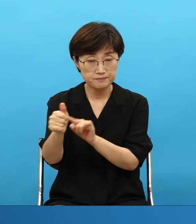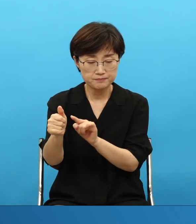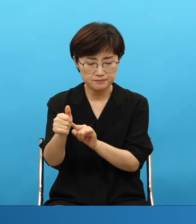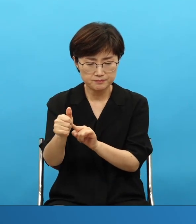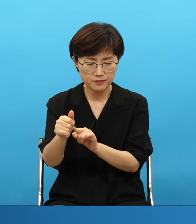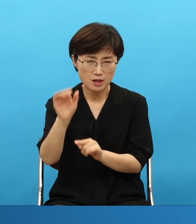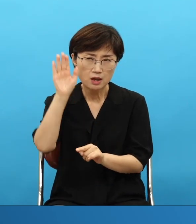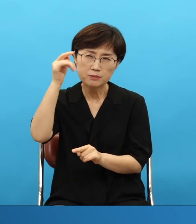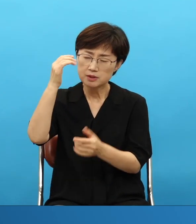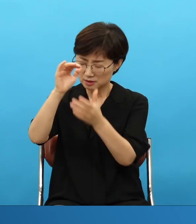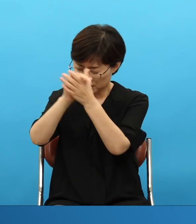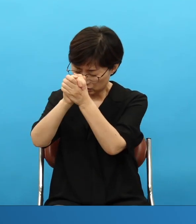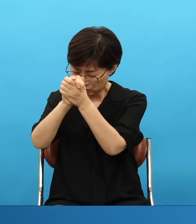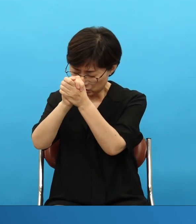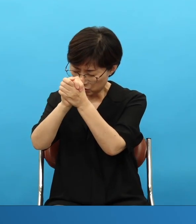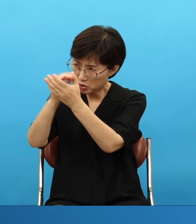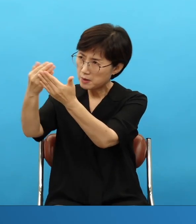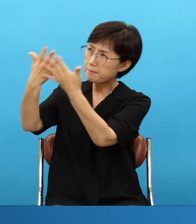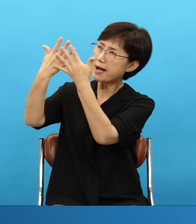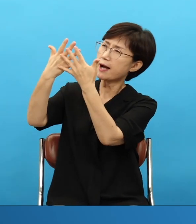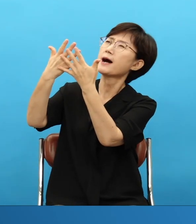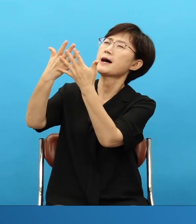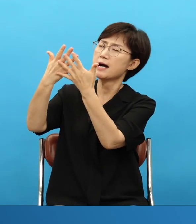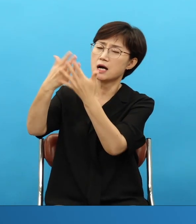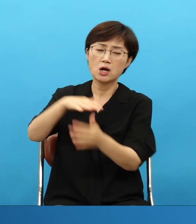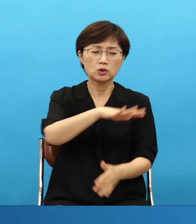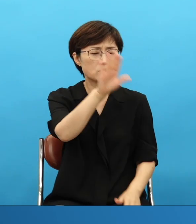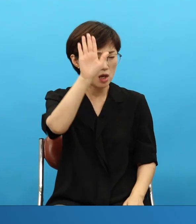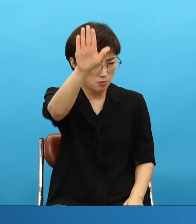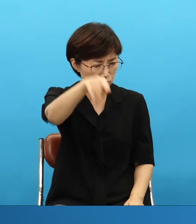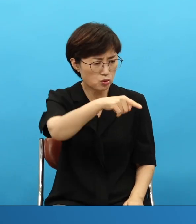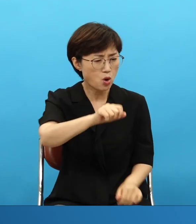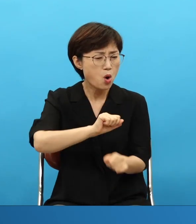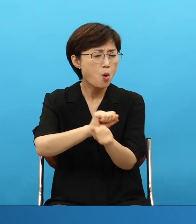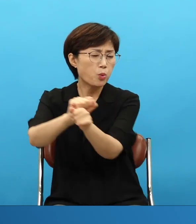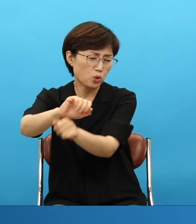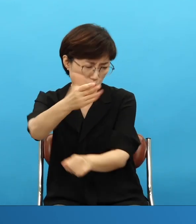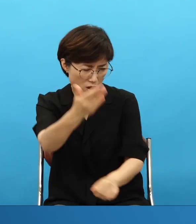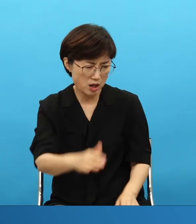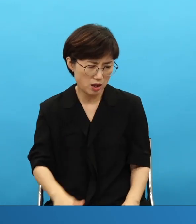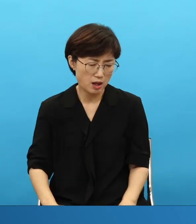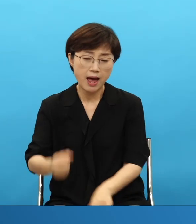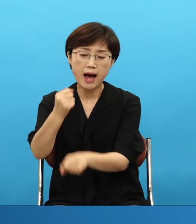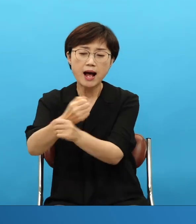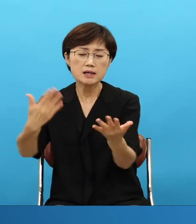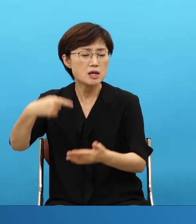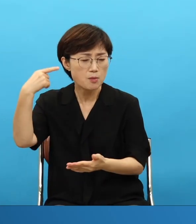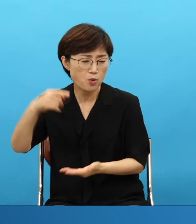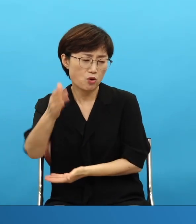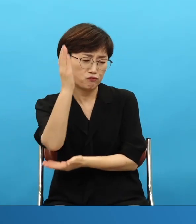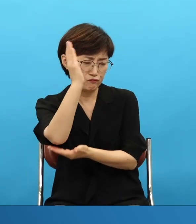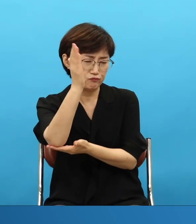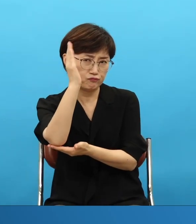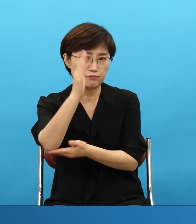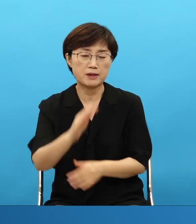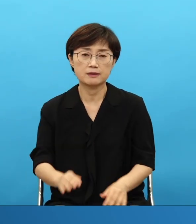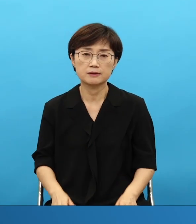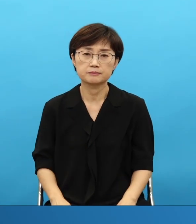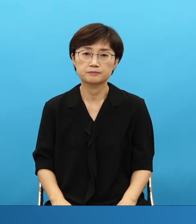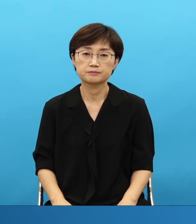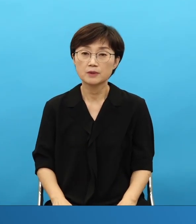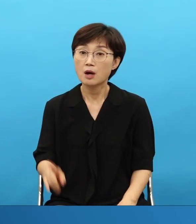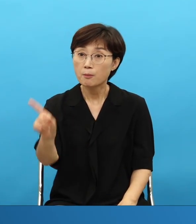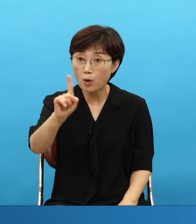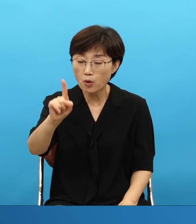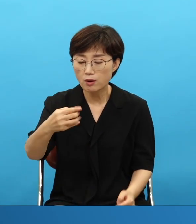was spiritually opened, he prophesied this 가서 해야 captivity. 될 걸 얘기한 겁니다. And he talked about what we must do there. 렘넌트를 일으켜